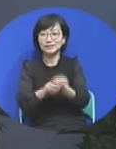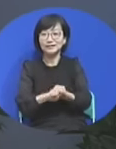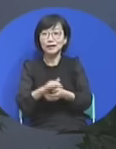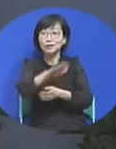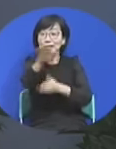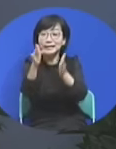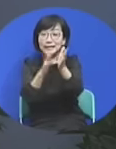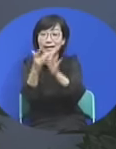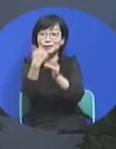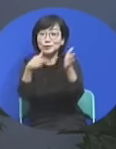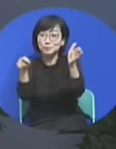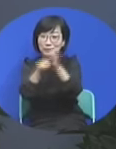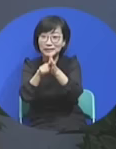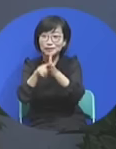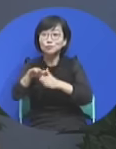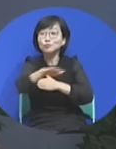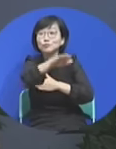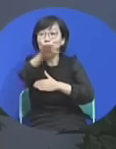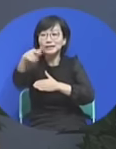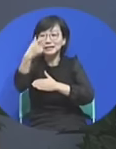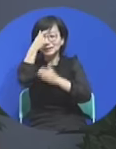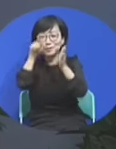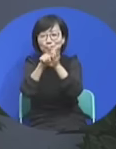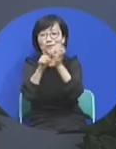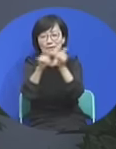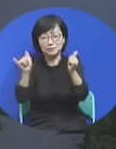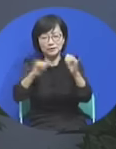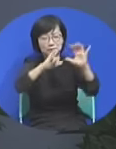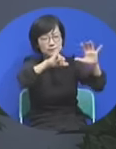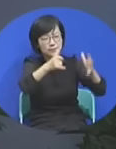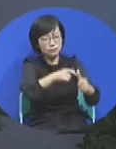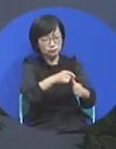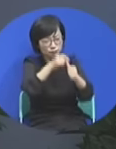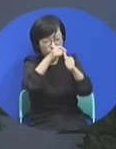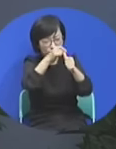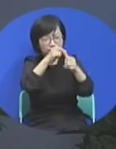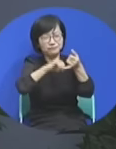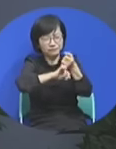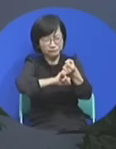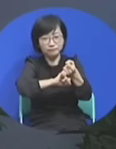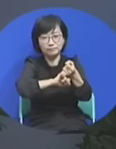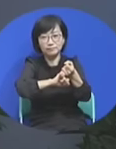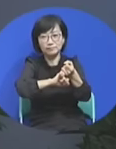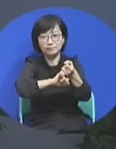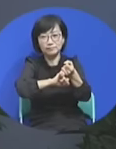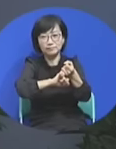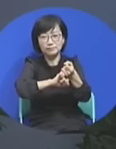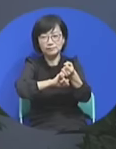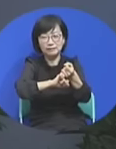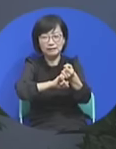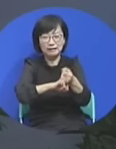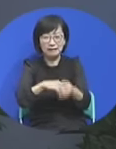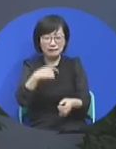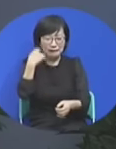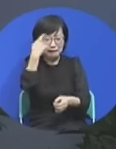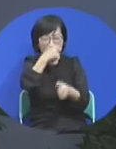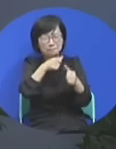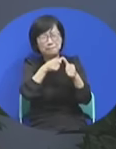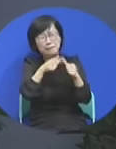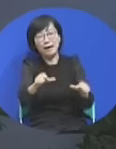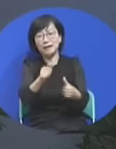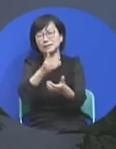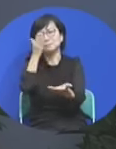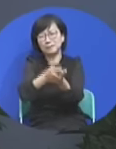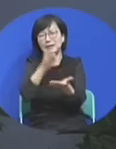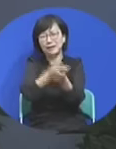살려야 되겠습니다. Now Christians need to save the world. 예, 정말 추태 그만 버려야 되겠습니다. So we really need to stop doing these pathetic things. 정말